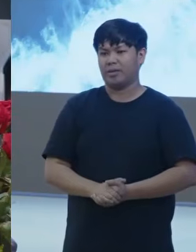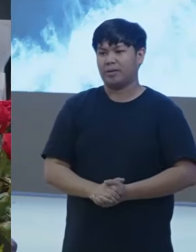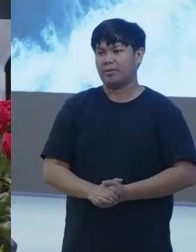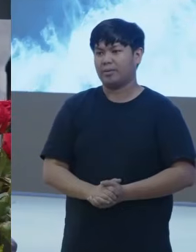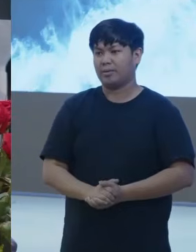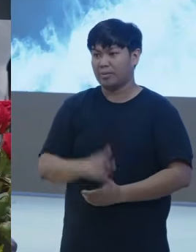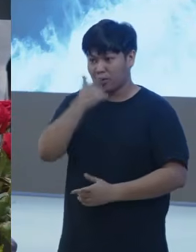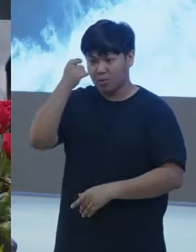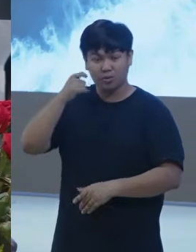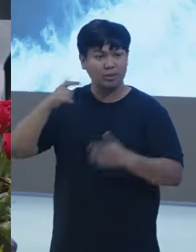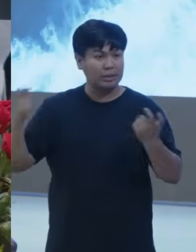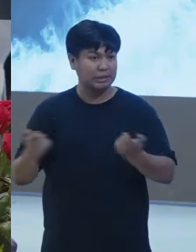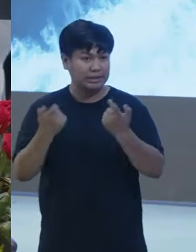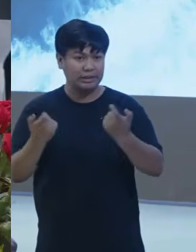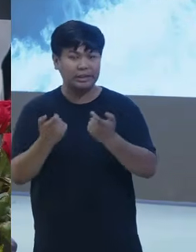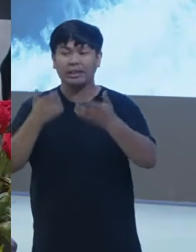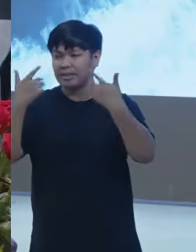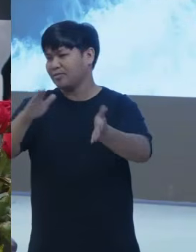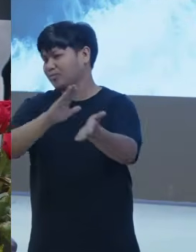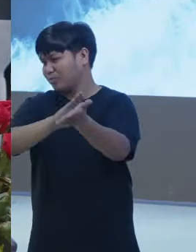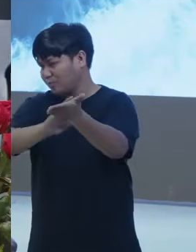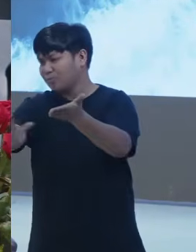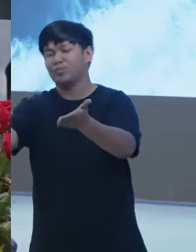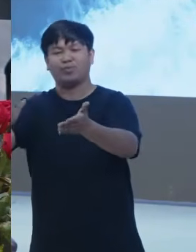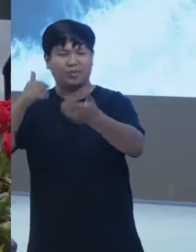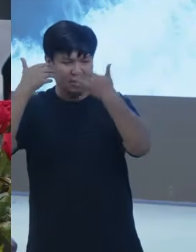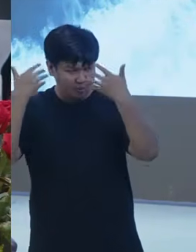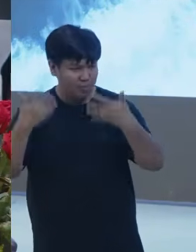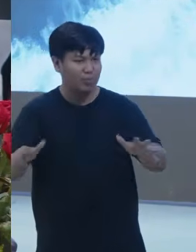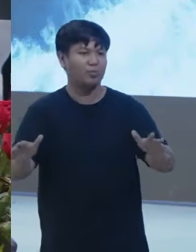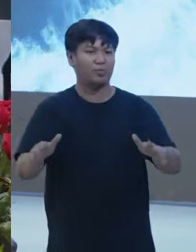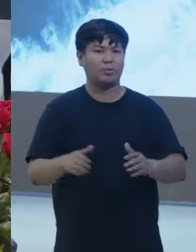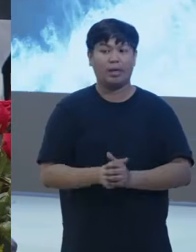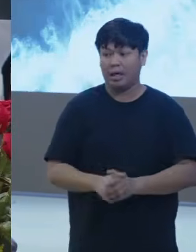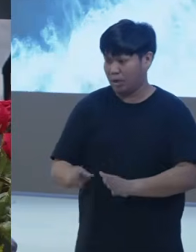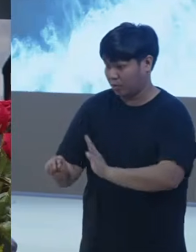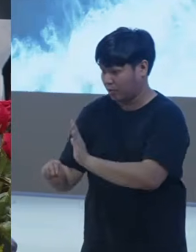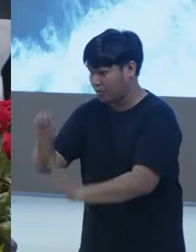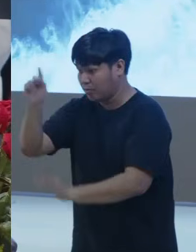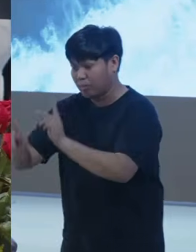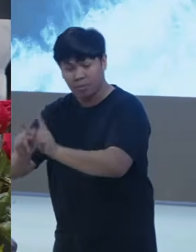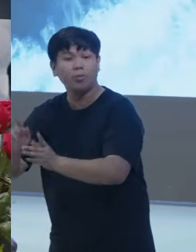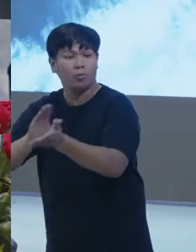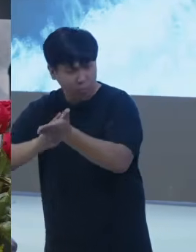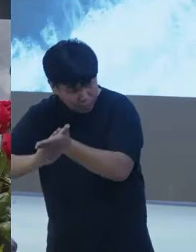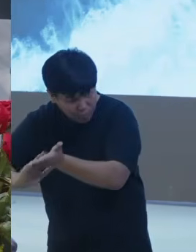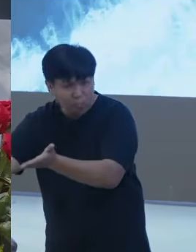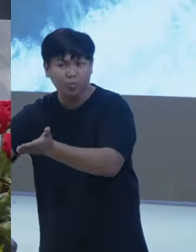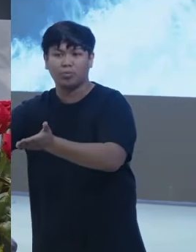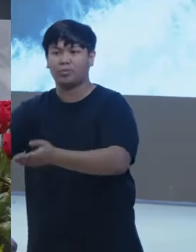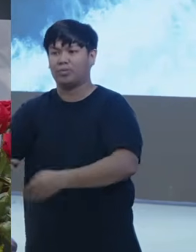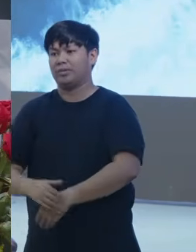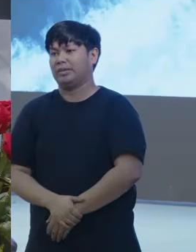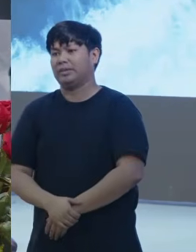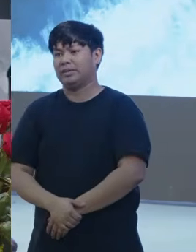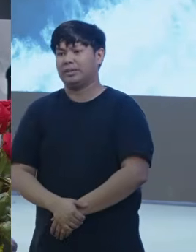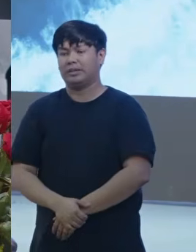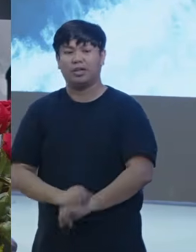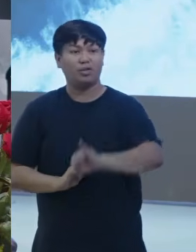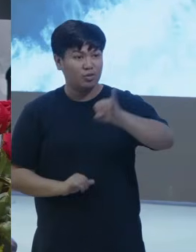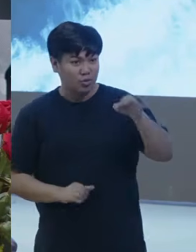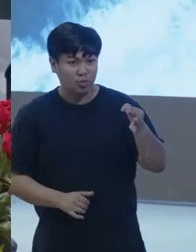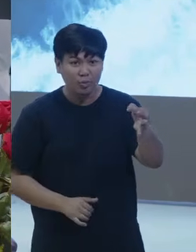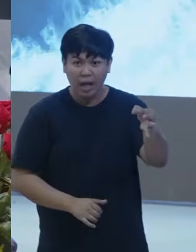na tayo. Pinatawad niya ang Nineveh. At mga kapatid, pinatawad din niya si